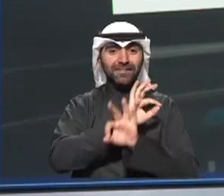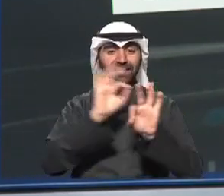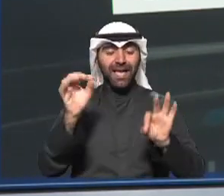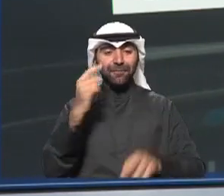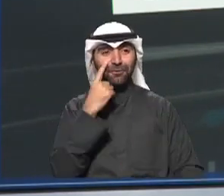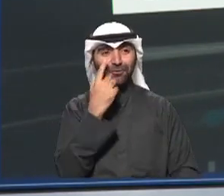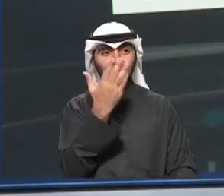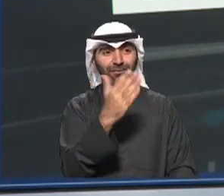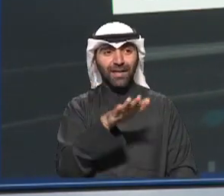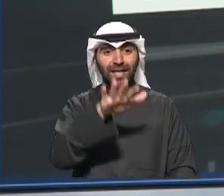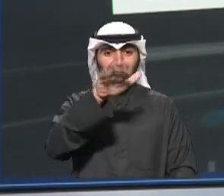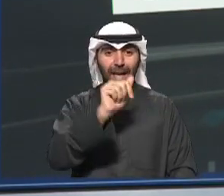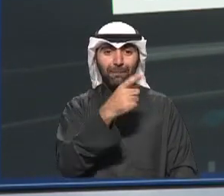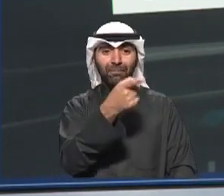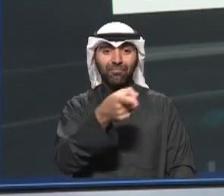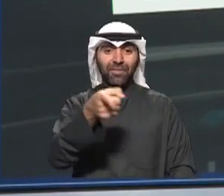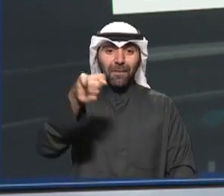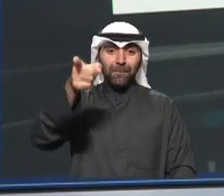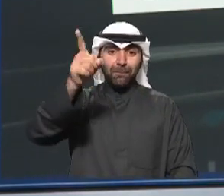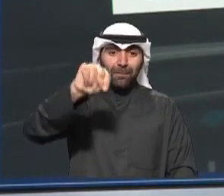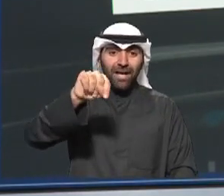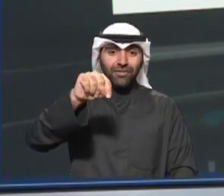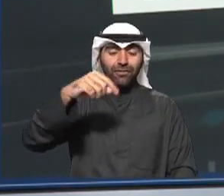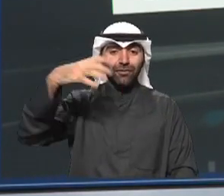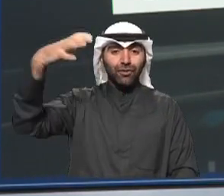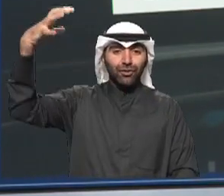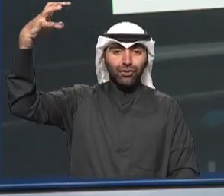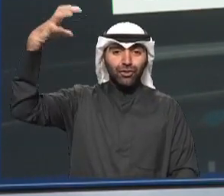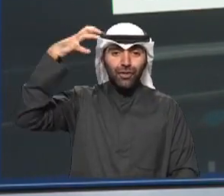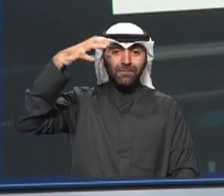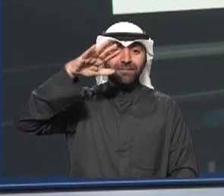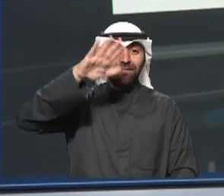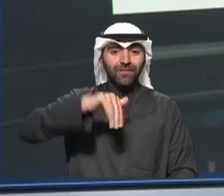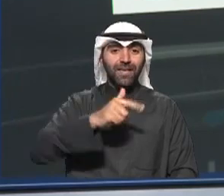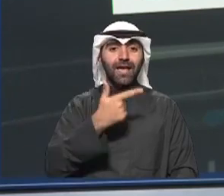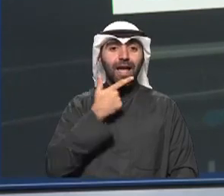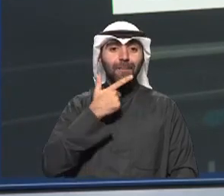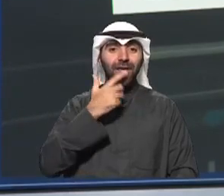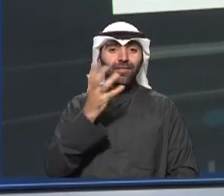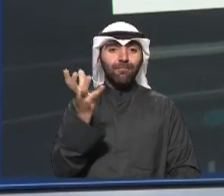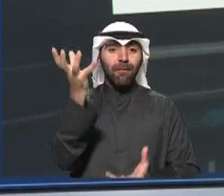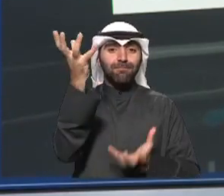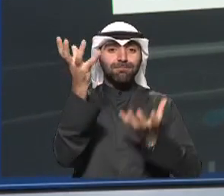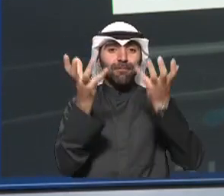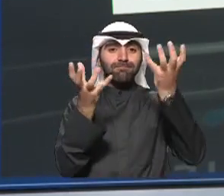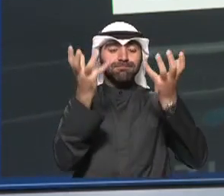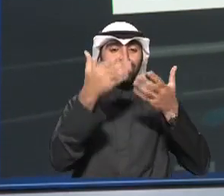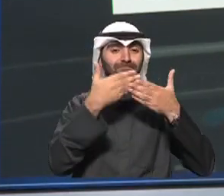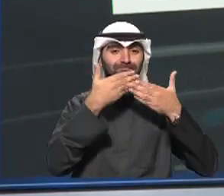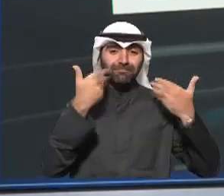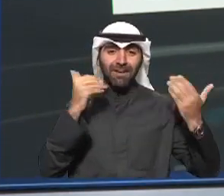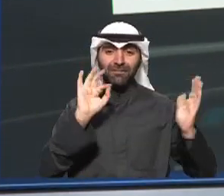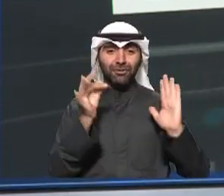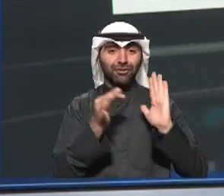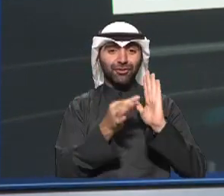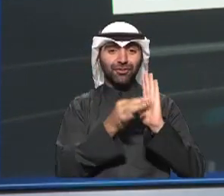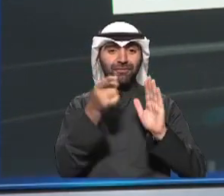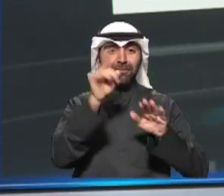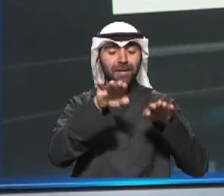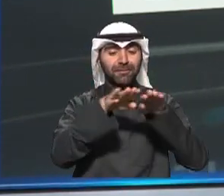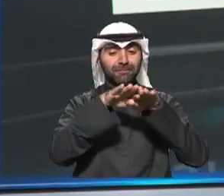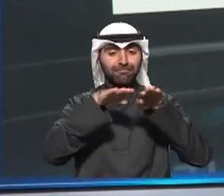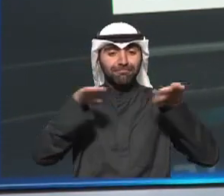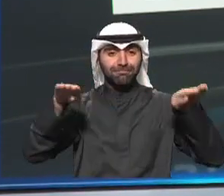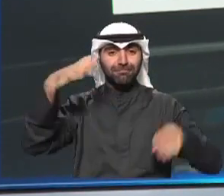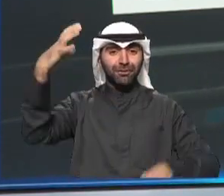من السحب في يوم الغد، مع استمرار أيضا الهواء شمالي غربي خفيف إلى معتدل السرعة 8 إلى 28 كيلومتر في الساعة،